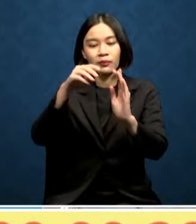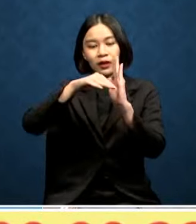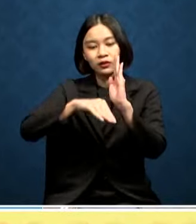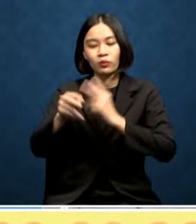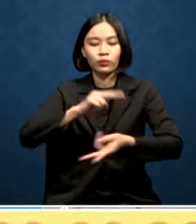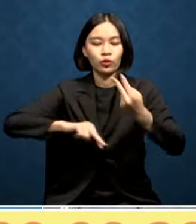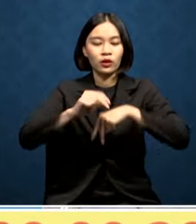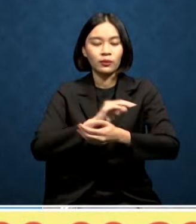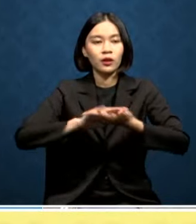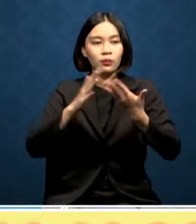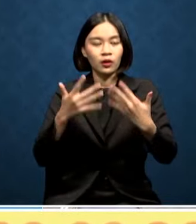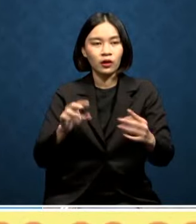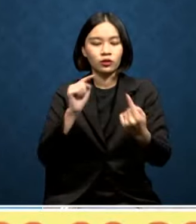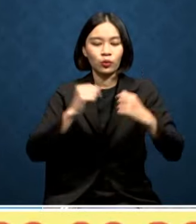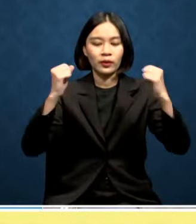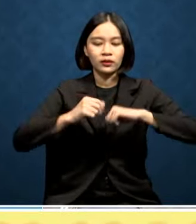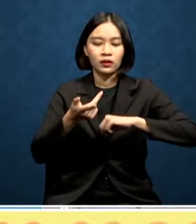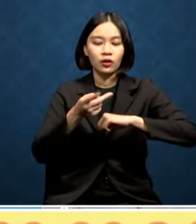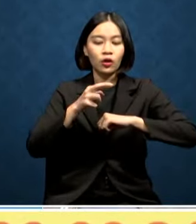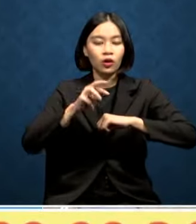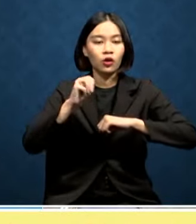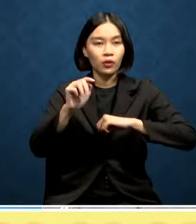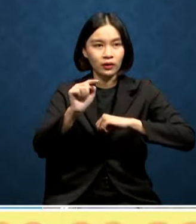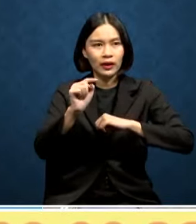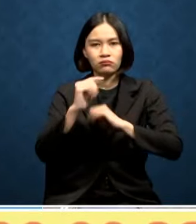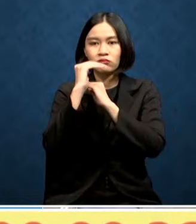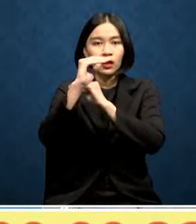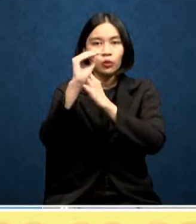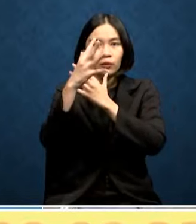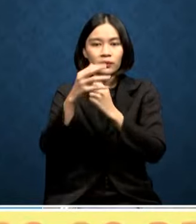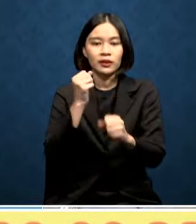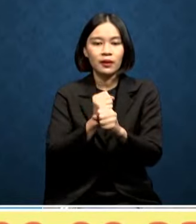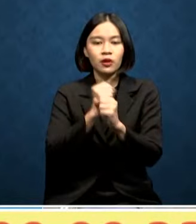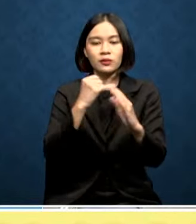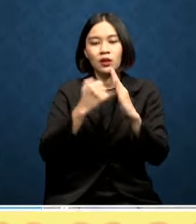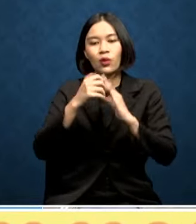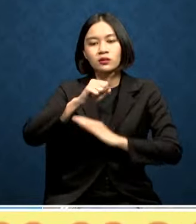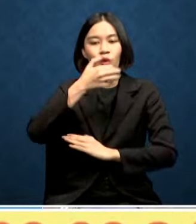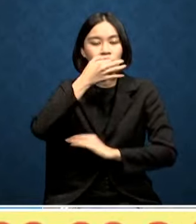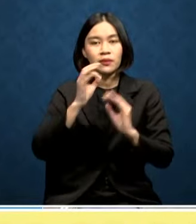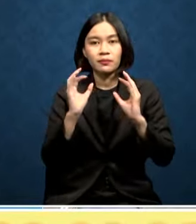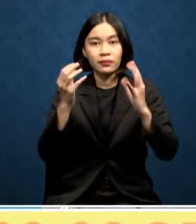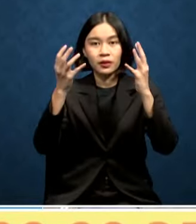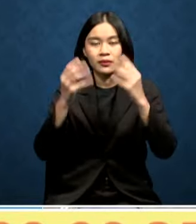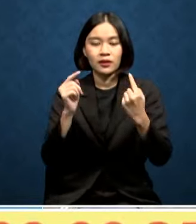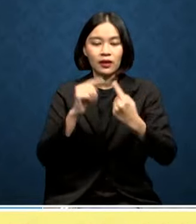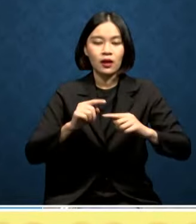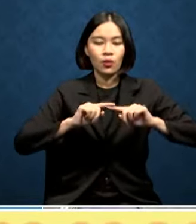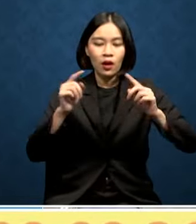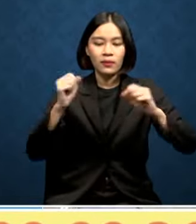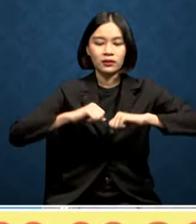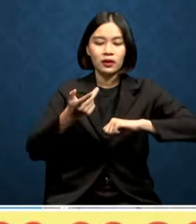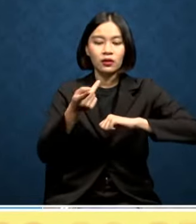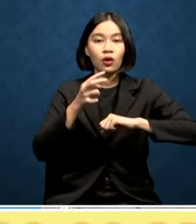ตรวจสอบแล้วเนี่ยนะครับมติครมไม่ได้กำหนดให้สร้างที่จังหวัดสมุทรสาครนะครับโดยมติครม